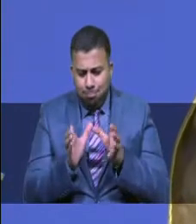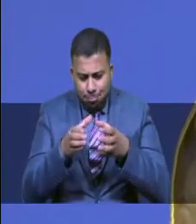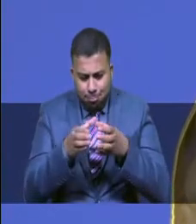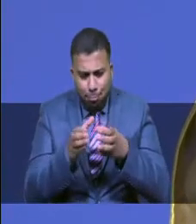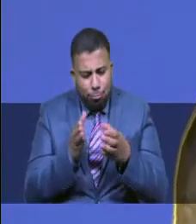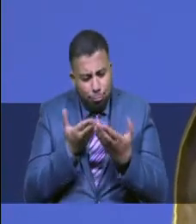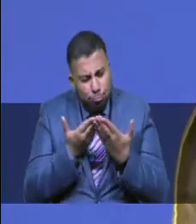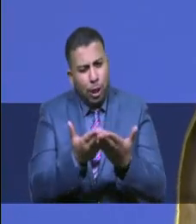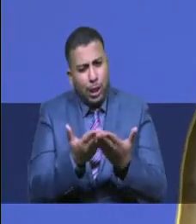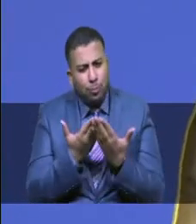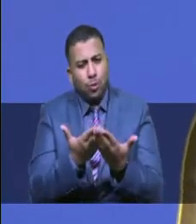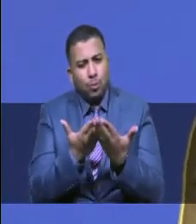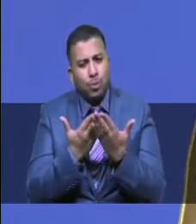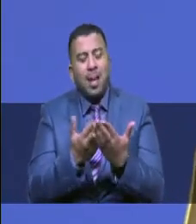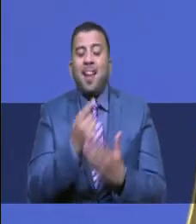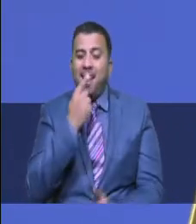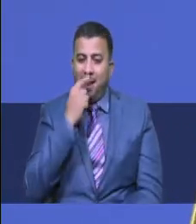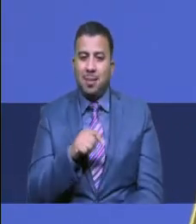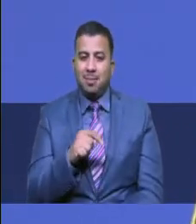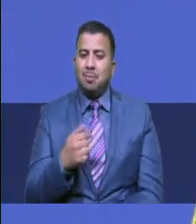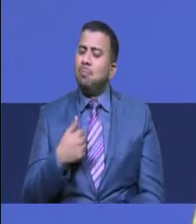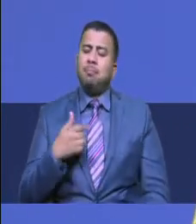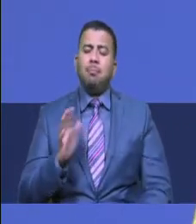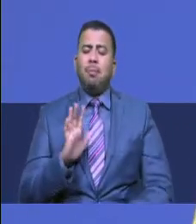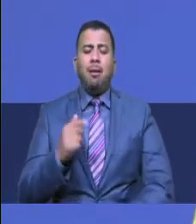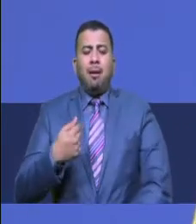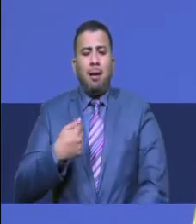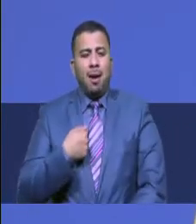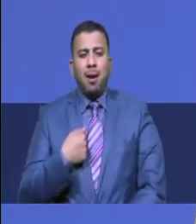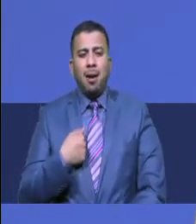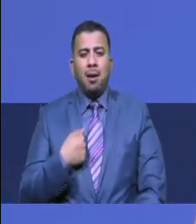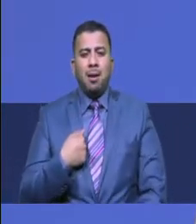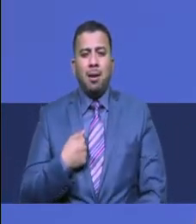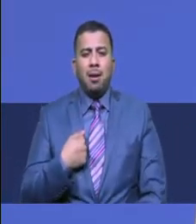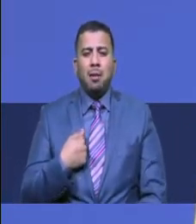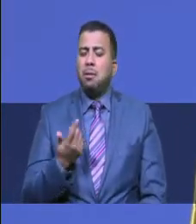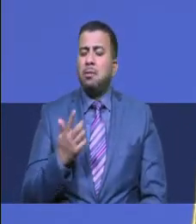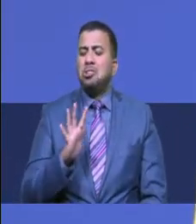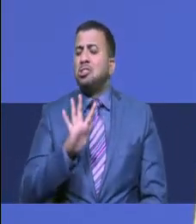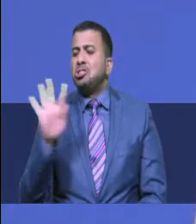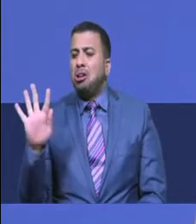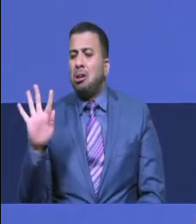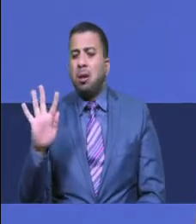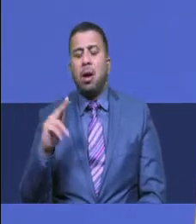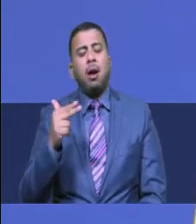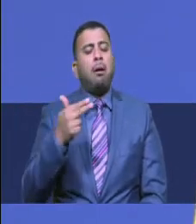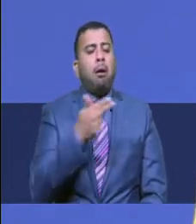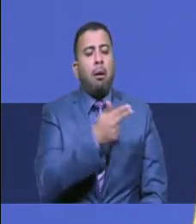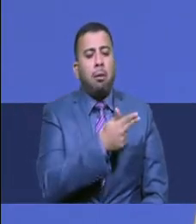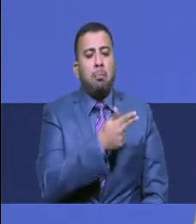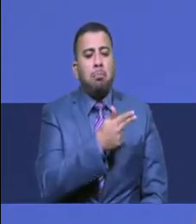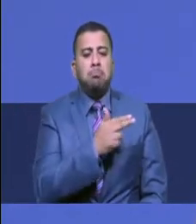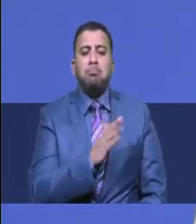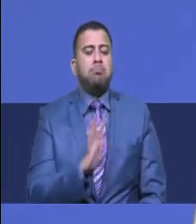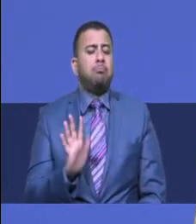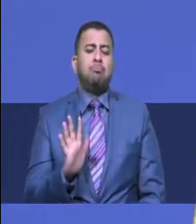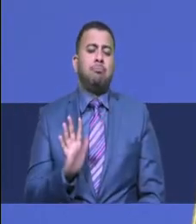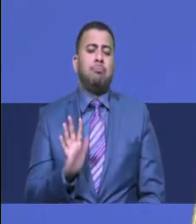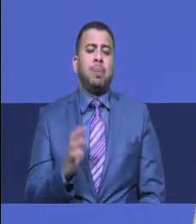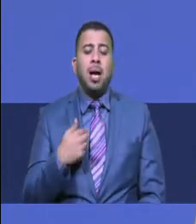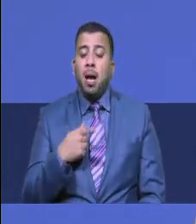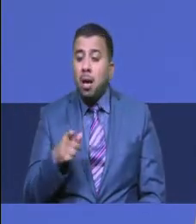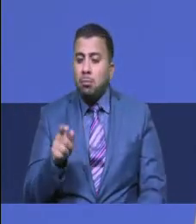ذلك. ولا يهمني أنا شرقا أو غربا، إذا كنت أنا